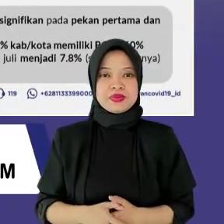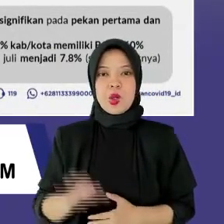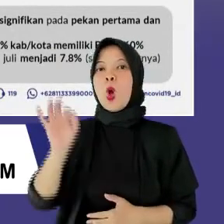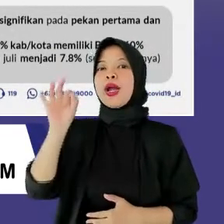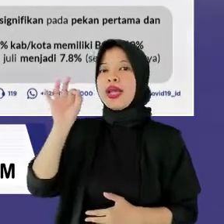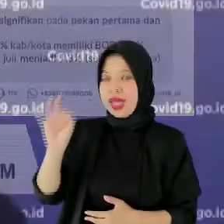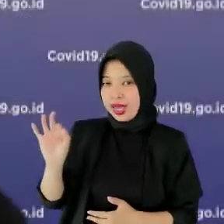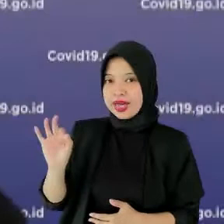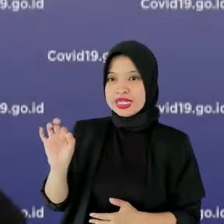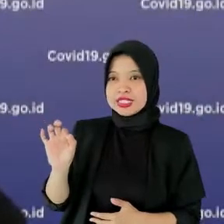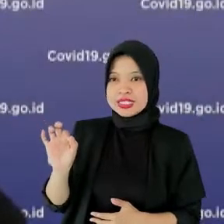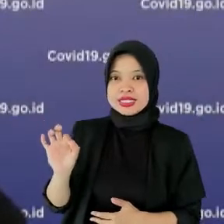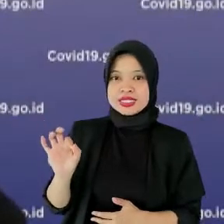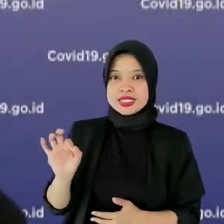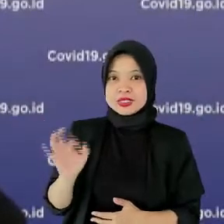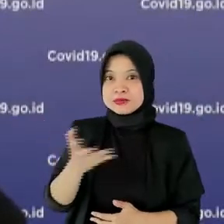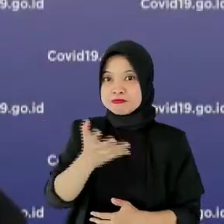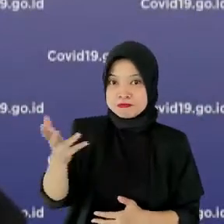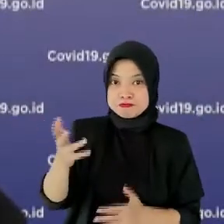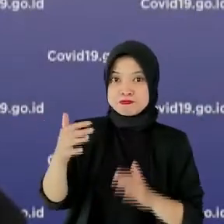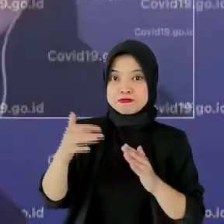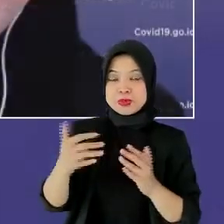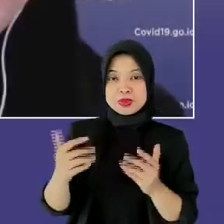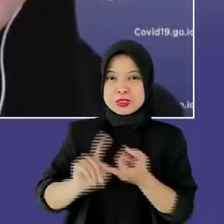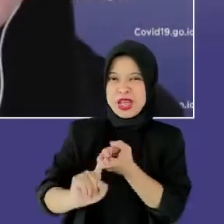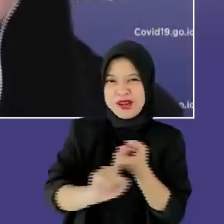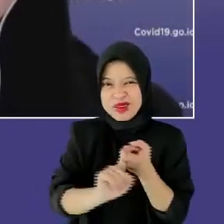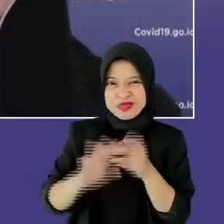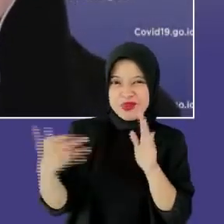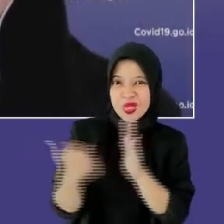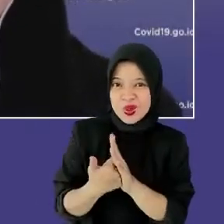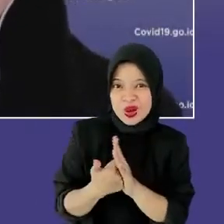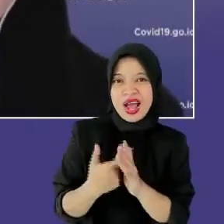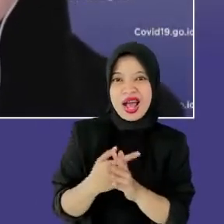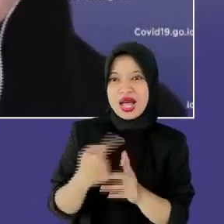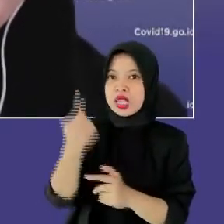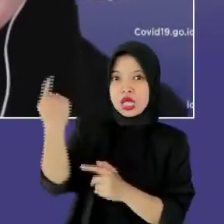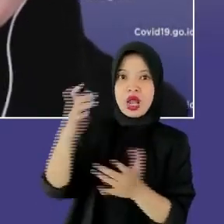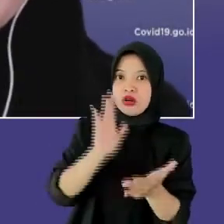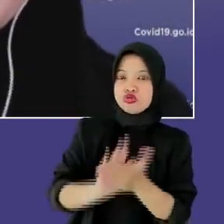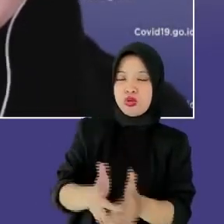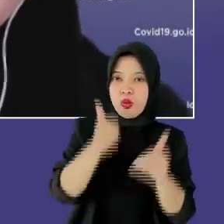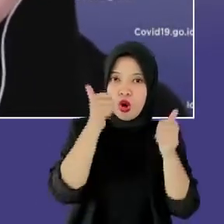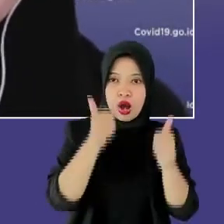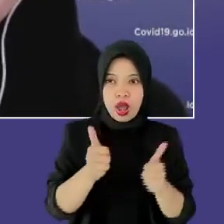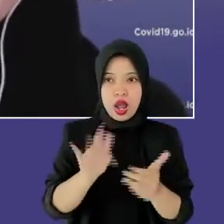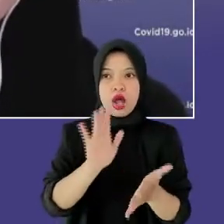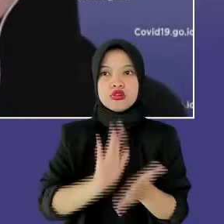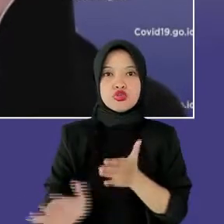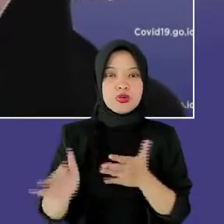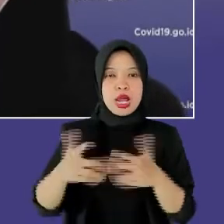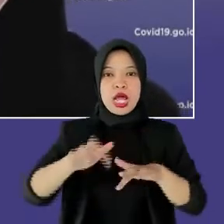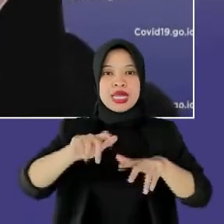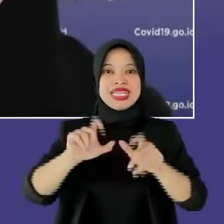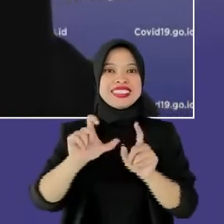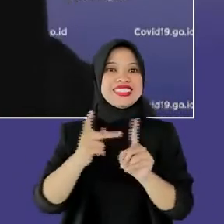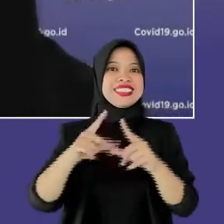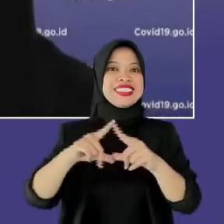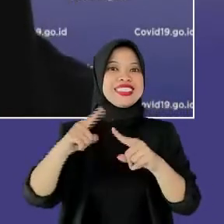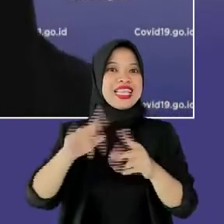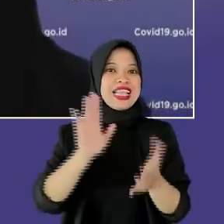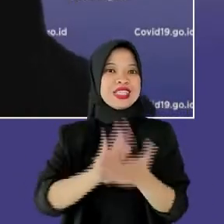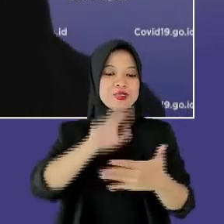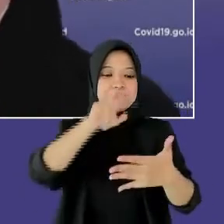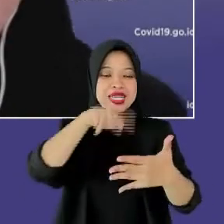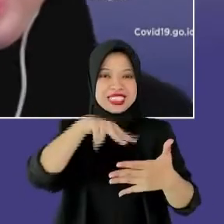Oke, dan buat Sobat Patuh yang barangkali ingin bertanya, boleh langsung ya, kita ditaruh di chat room kita, nanti